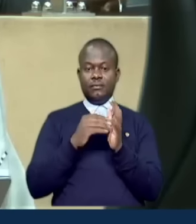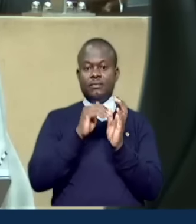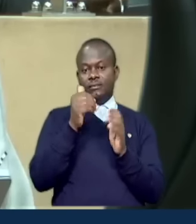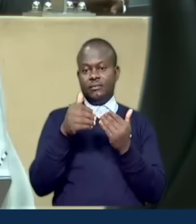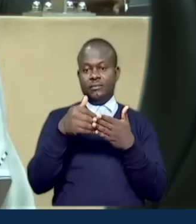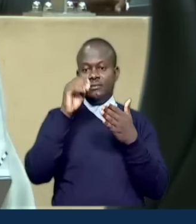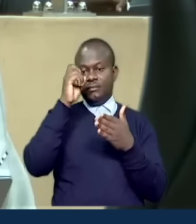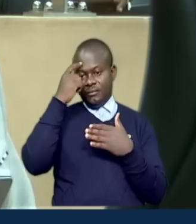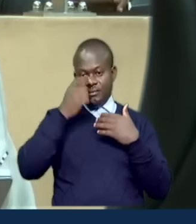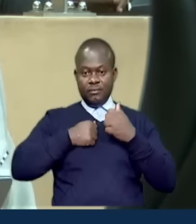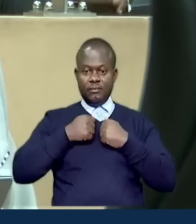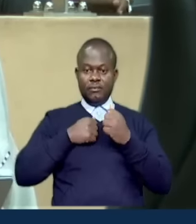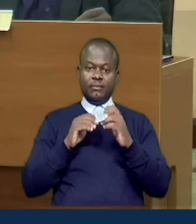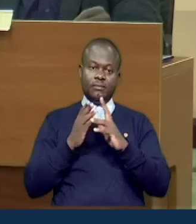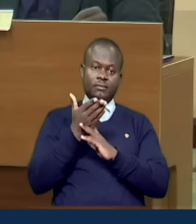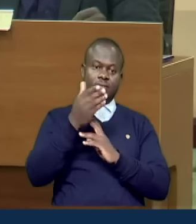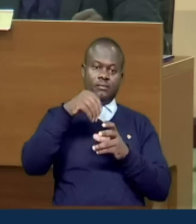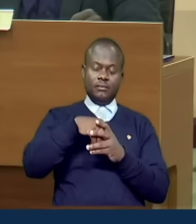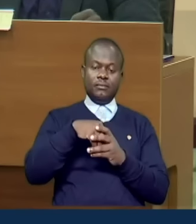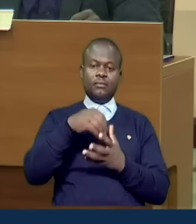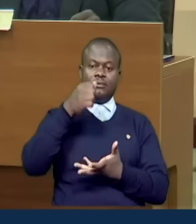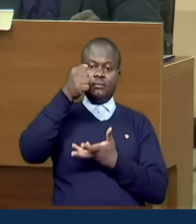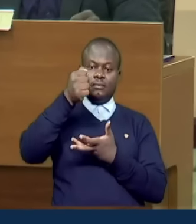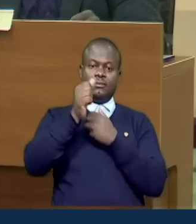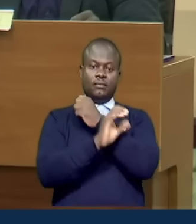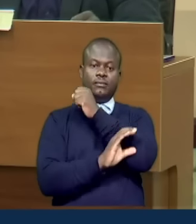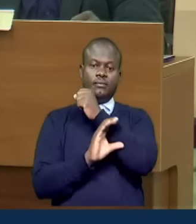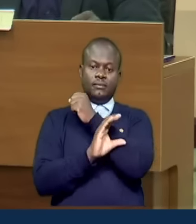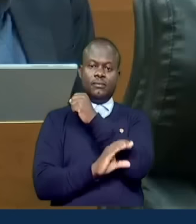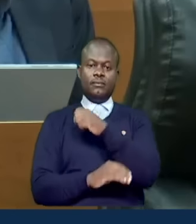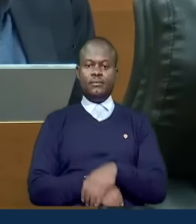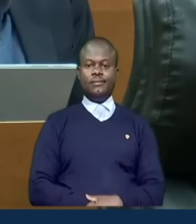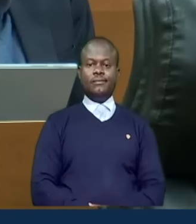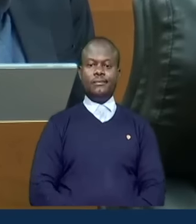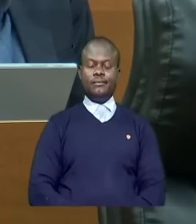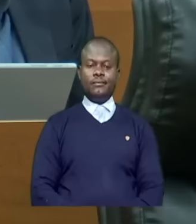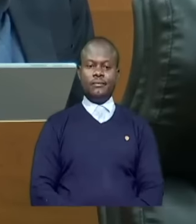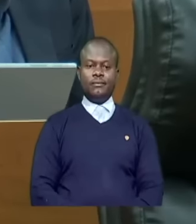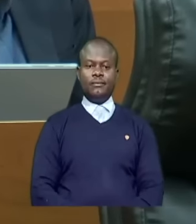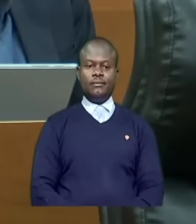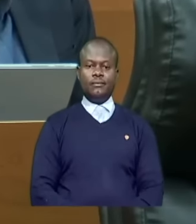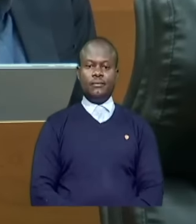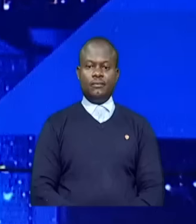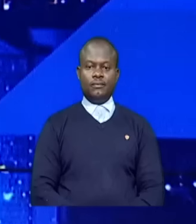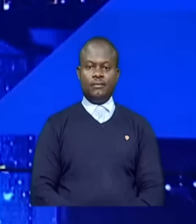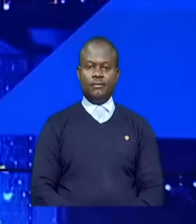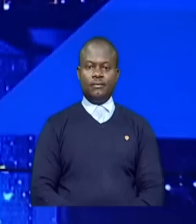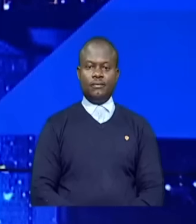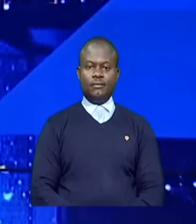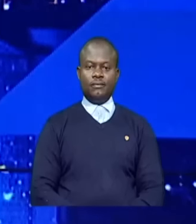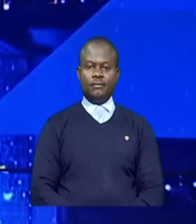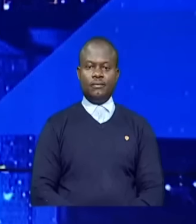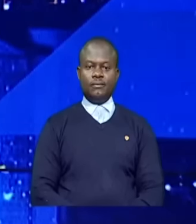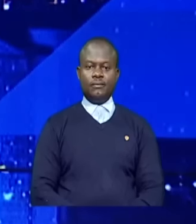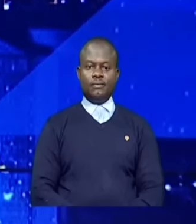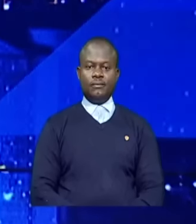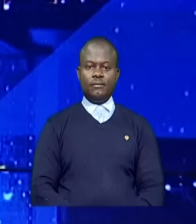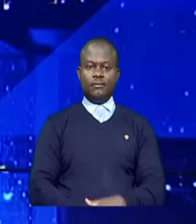ahabwe leta y'u Rwanda anyujijwe mu ngengo y'imari y'igihugu kwizera Bosco mu mujyi wa Kigali